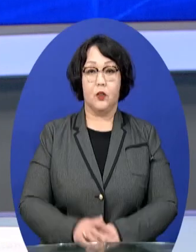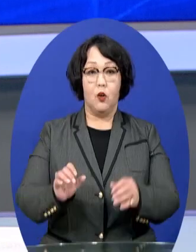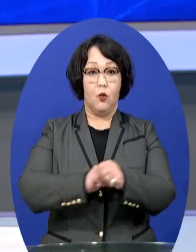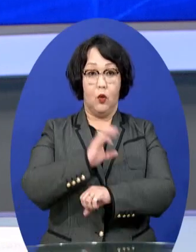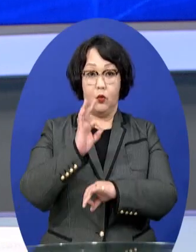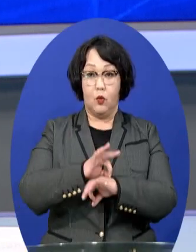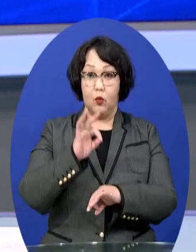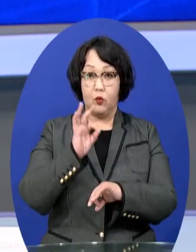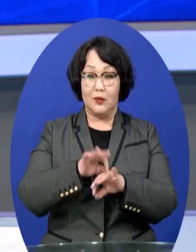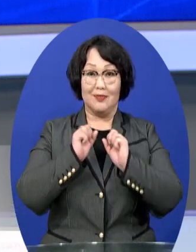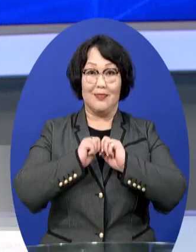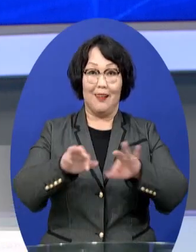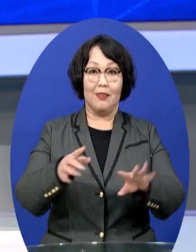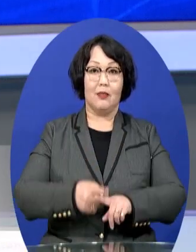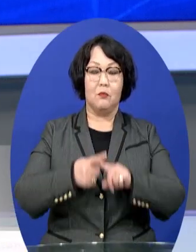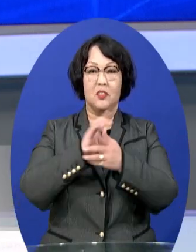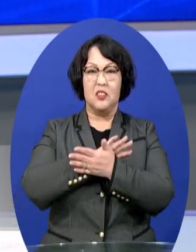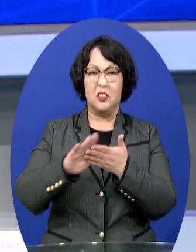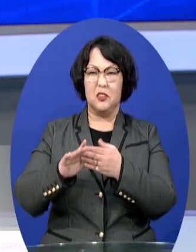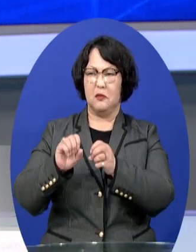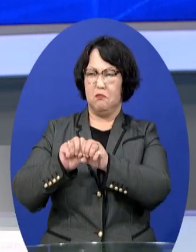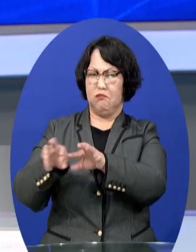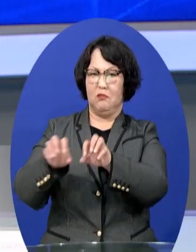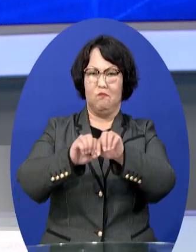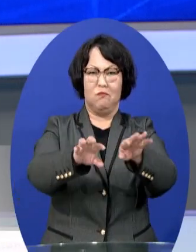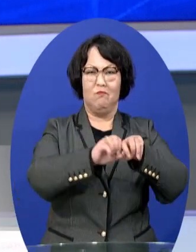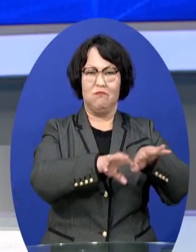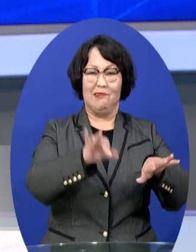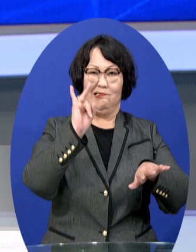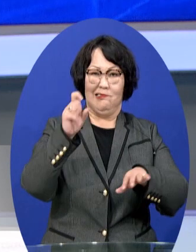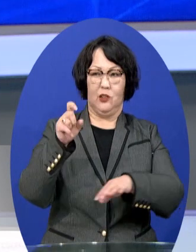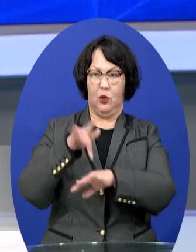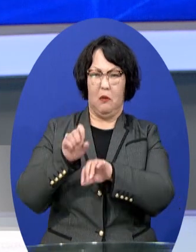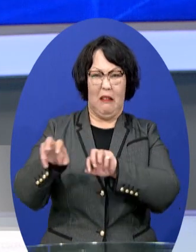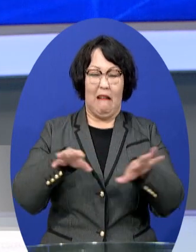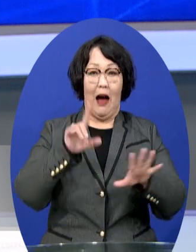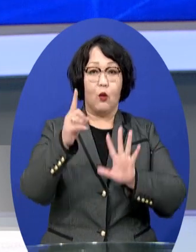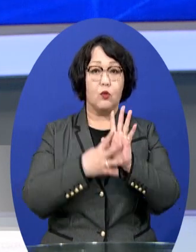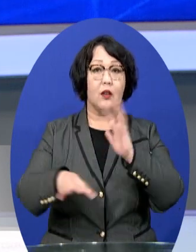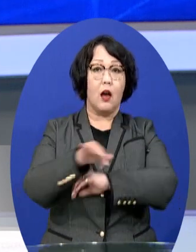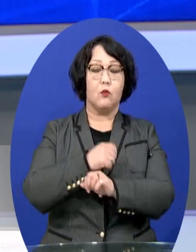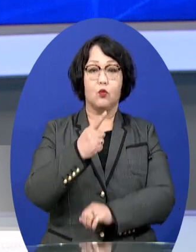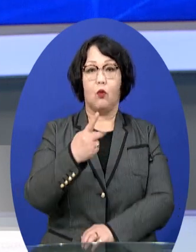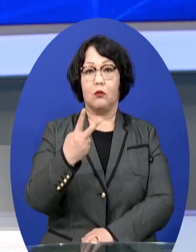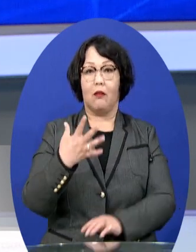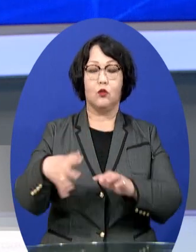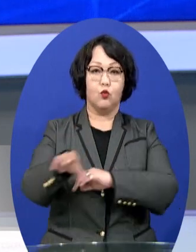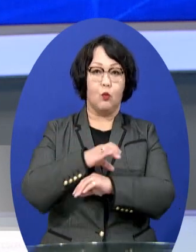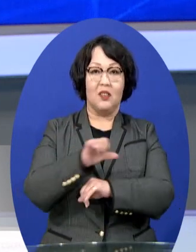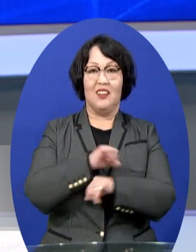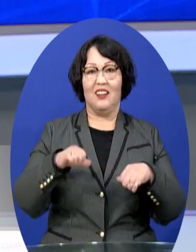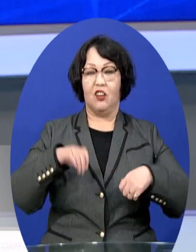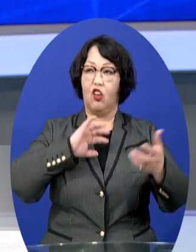Коронавирус халдварын дархалт нэмэгдэж шинэ голомтууд үүсэж байгаатай холбоотойгоор одоогийн байдлаар 19 аймгийн 125 сум иргэдийн зорчих